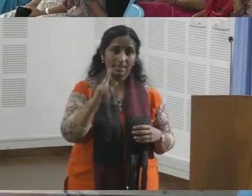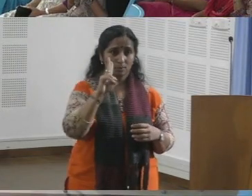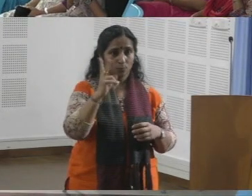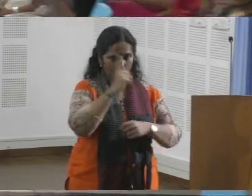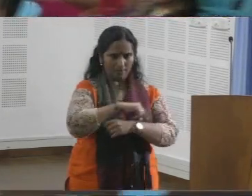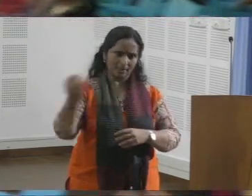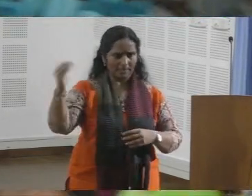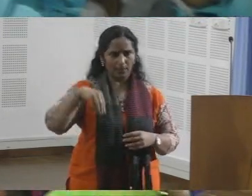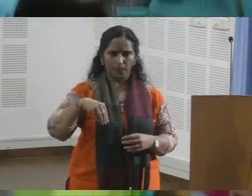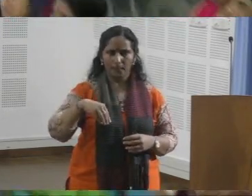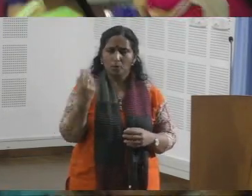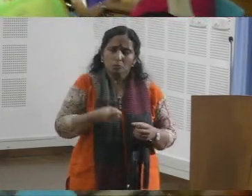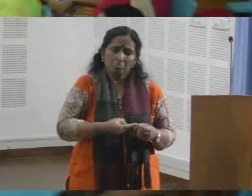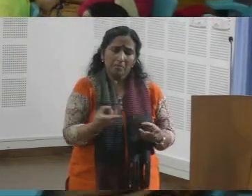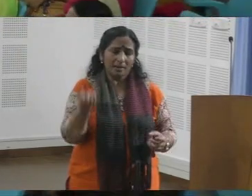ആ